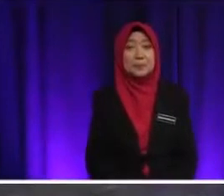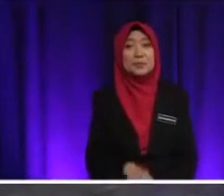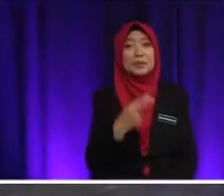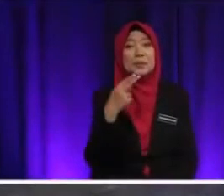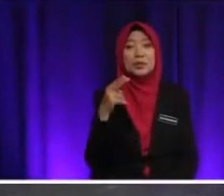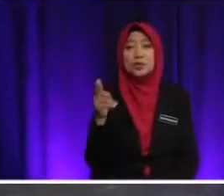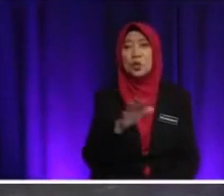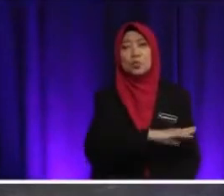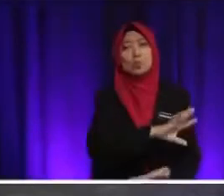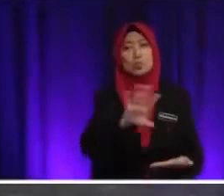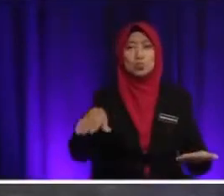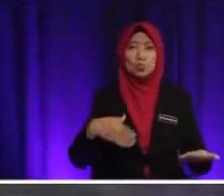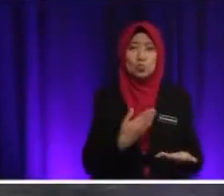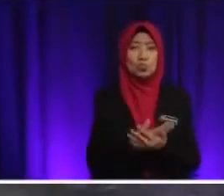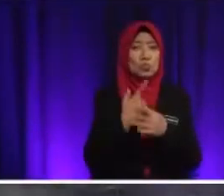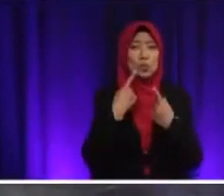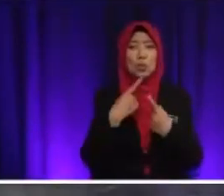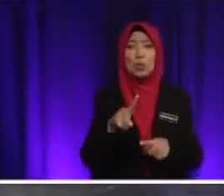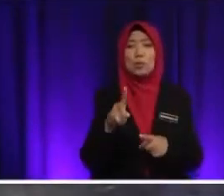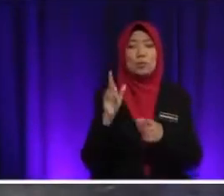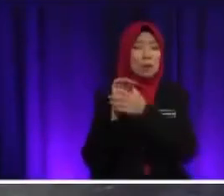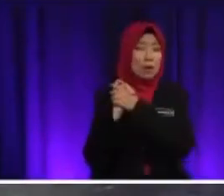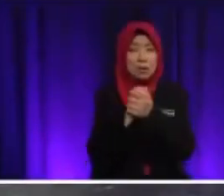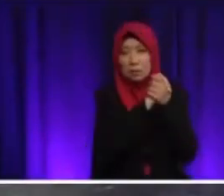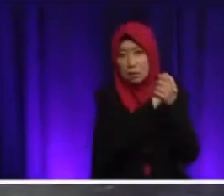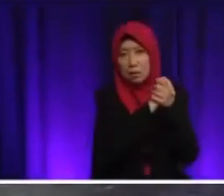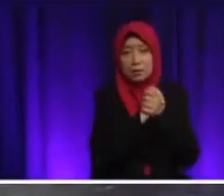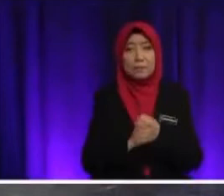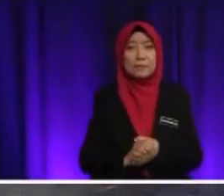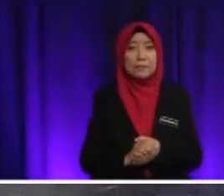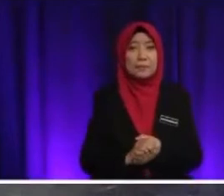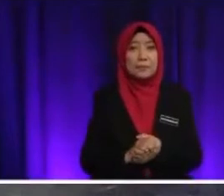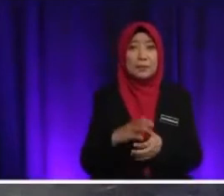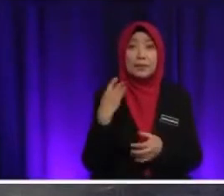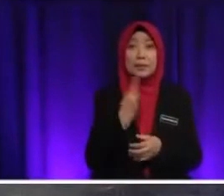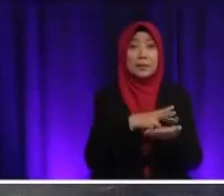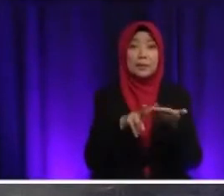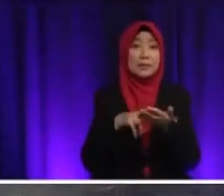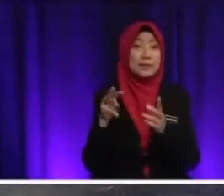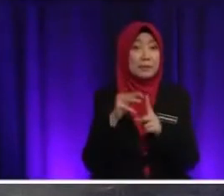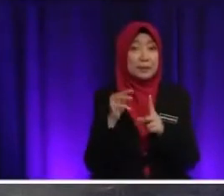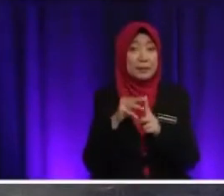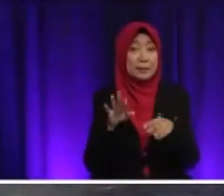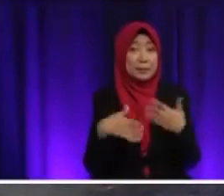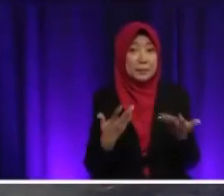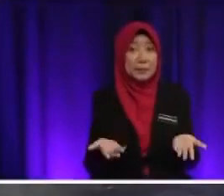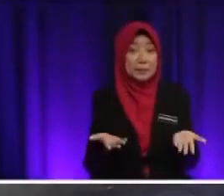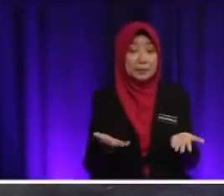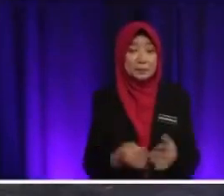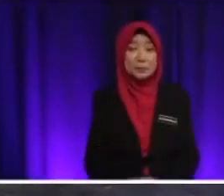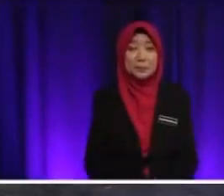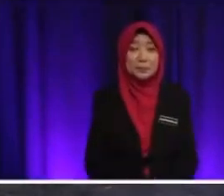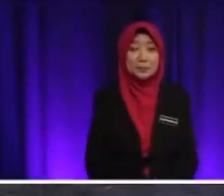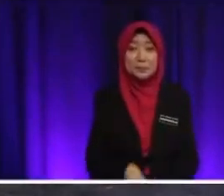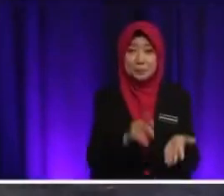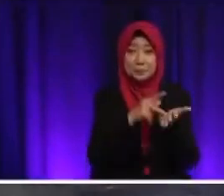Hijau ke semuanya Ustaz. Tahniah. Okey, so, jadi kita nak bacalah markah dia, dia orang ni. Ya. Yeah. Silakan Ustaz. Okey, cuba kita kira Fitri, markah